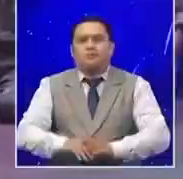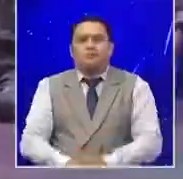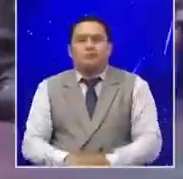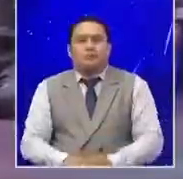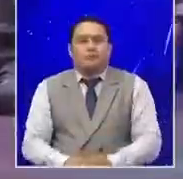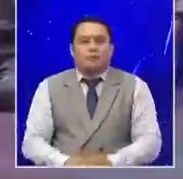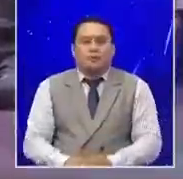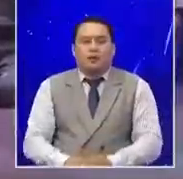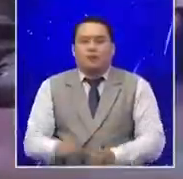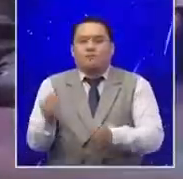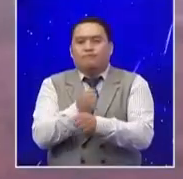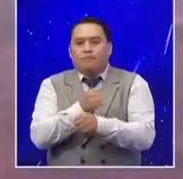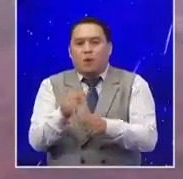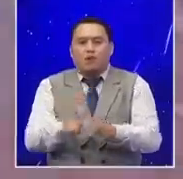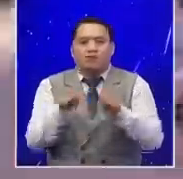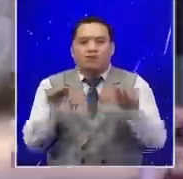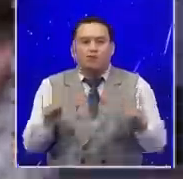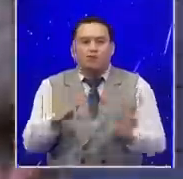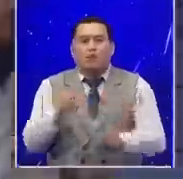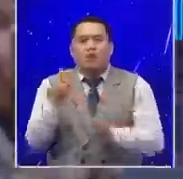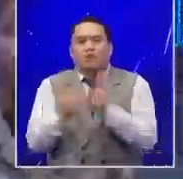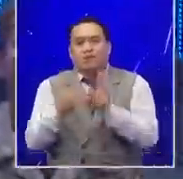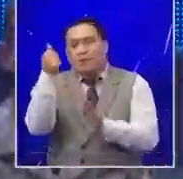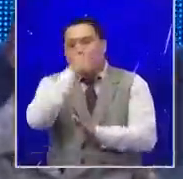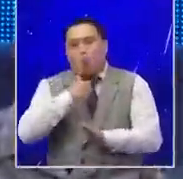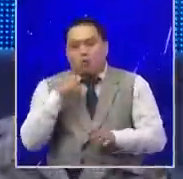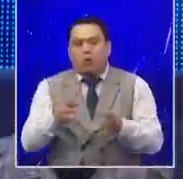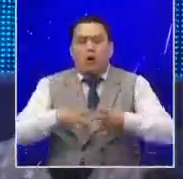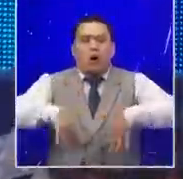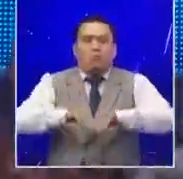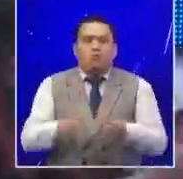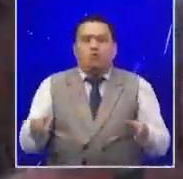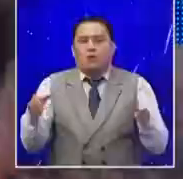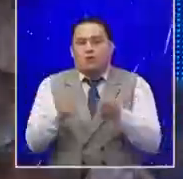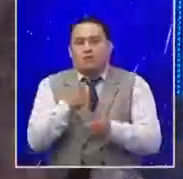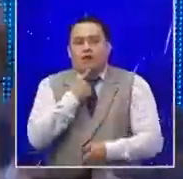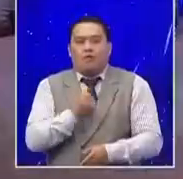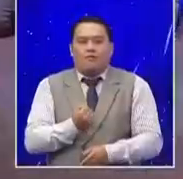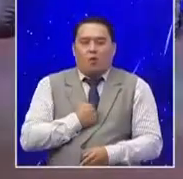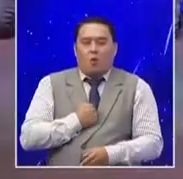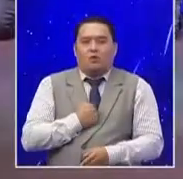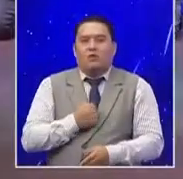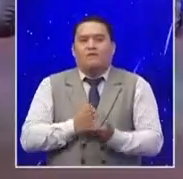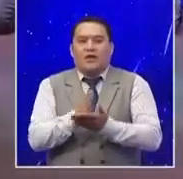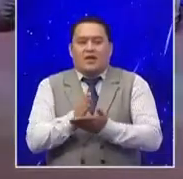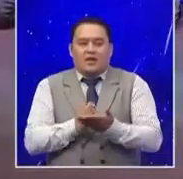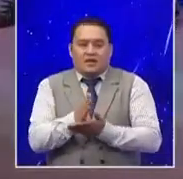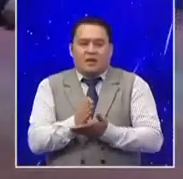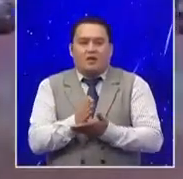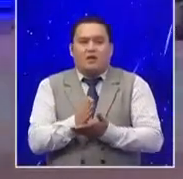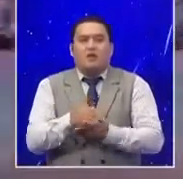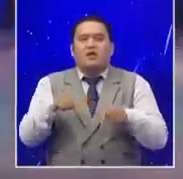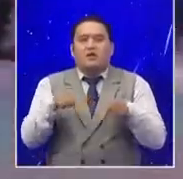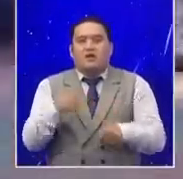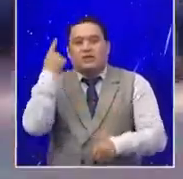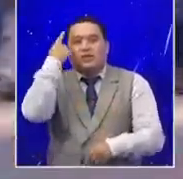Секция по кикбоксингу в Текели создана в далеком 2009 году при содействии общественного объединения воинов-интернационалистов и ветеранов локальных войн. Отсюда